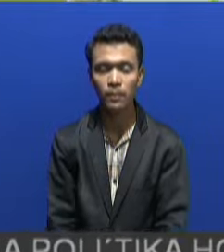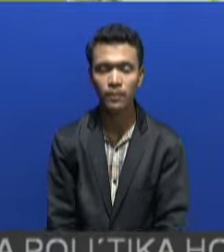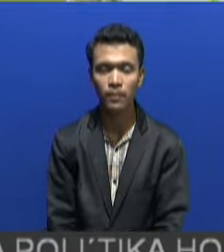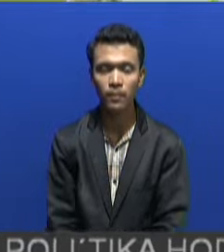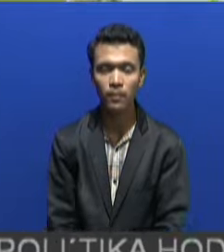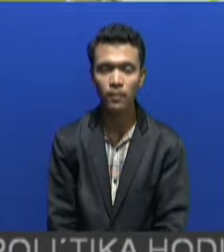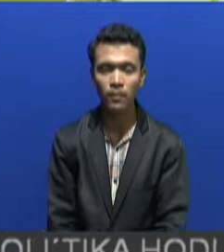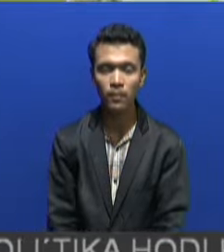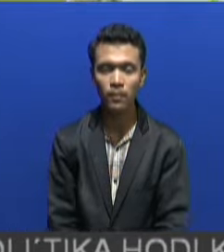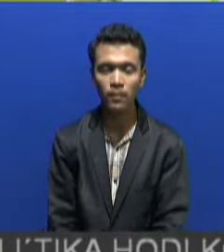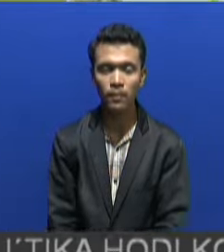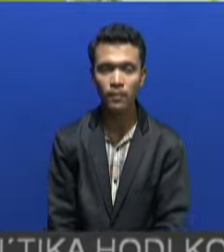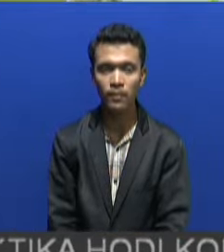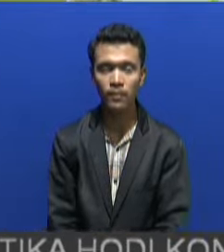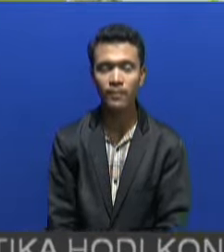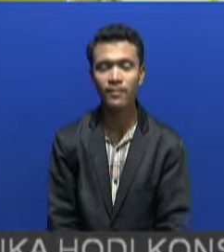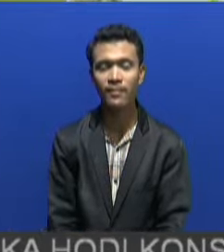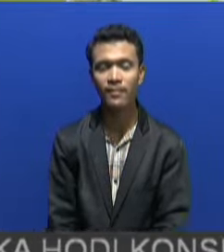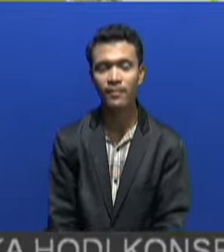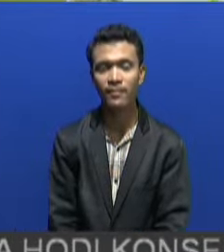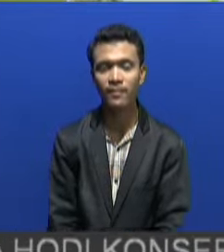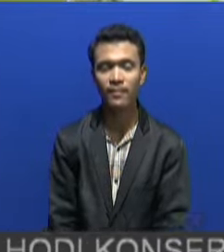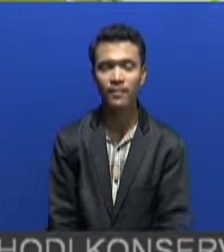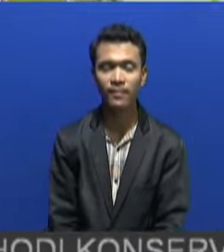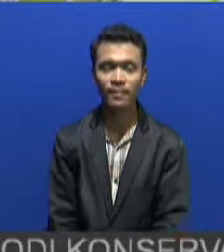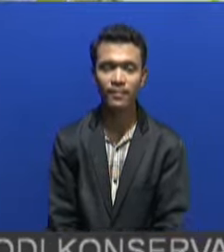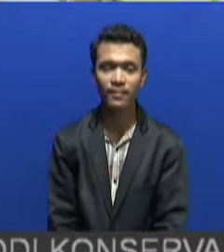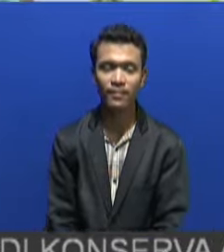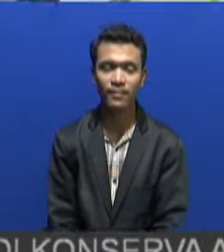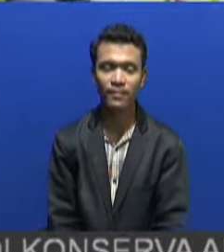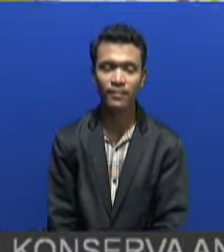hau Laurindura Zahaba ho Arsene Suarez filekes bestu sentral ho de kumpanya informasaun seluk turmai.